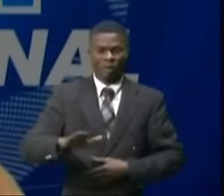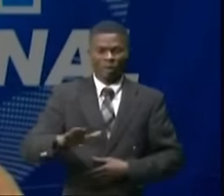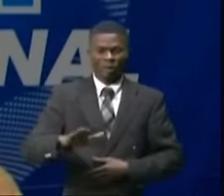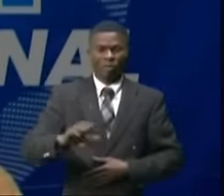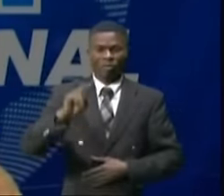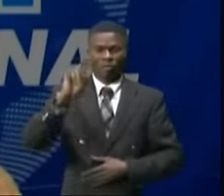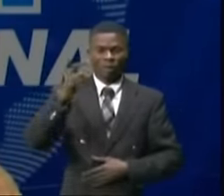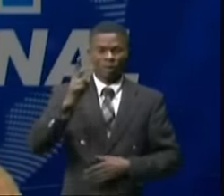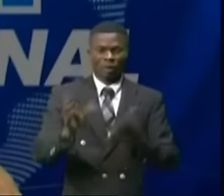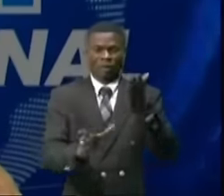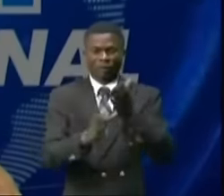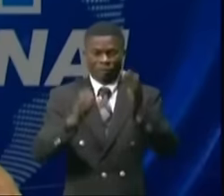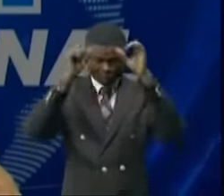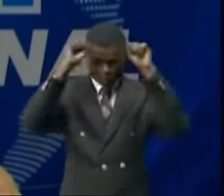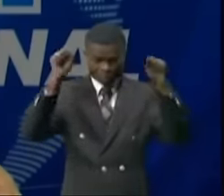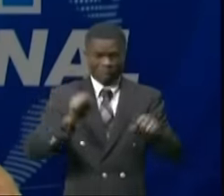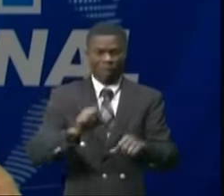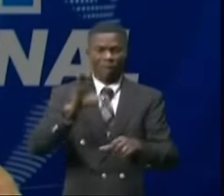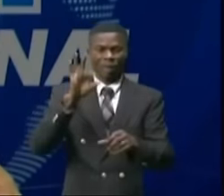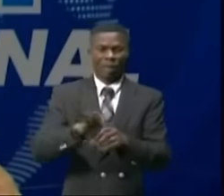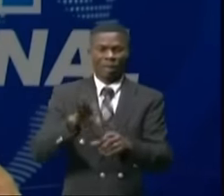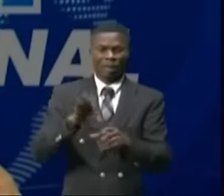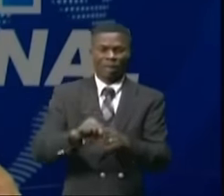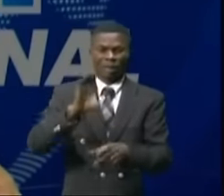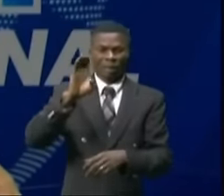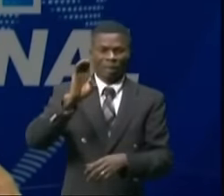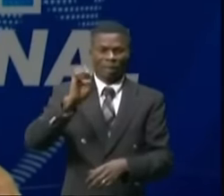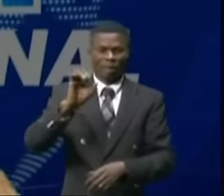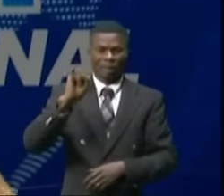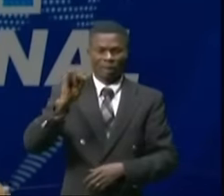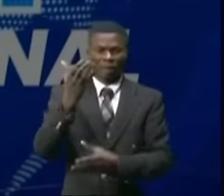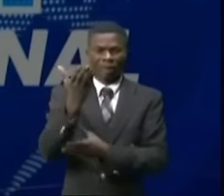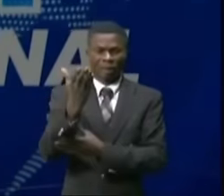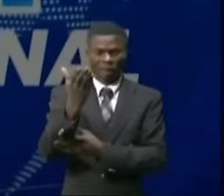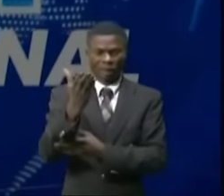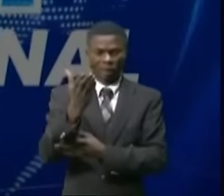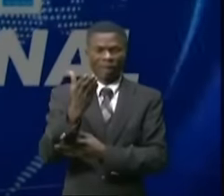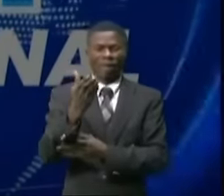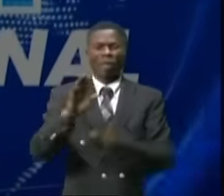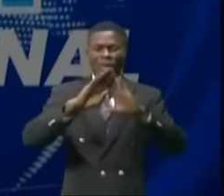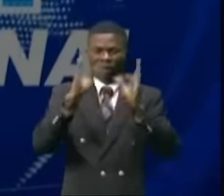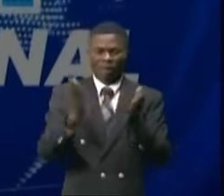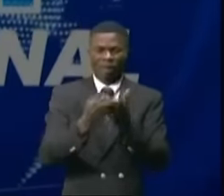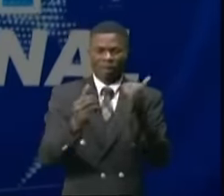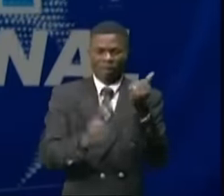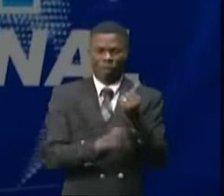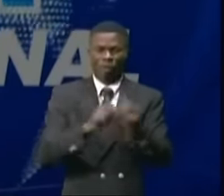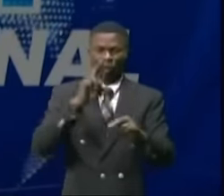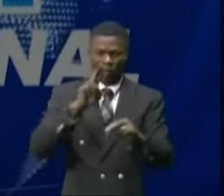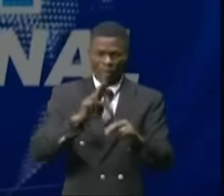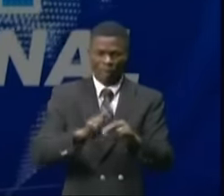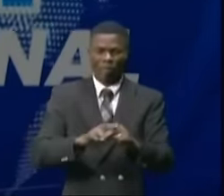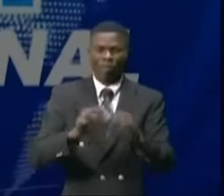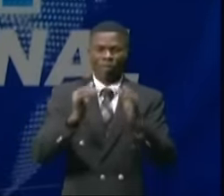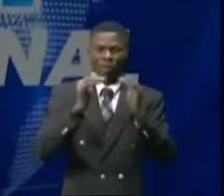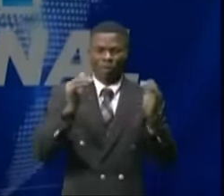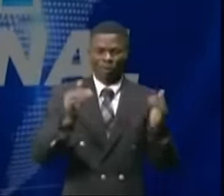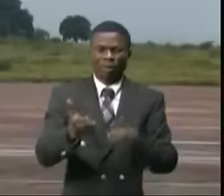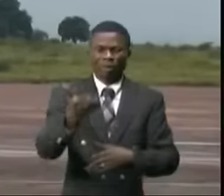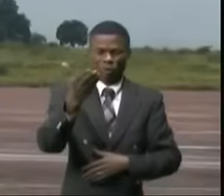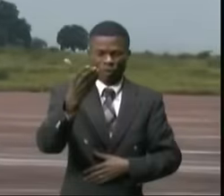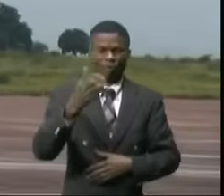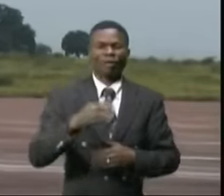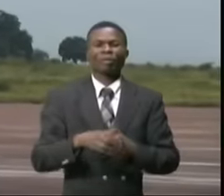le deuxième vice-président du Sénat, l'honorable Sangouma Mossai, appelle à l'unité et à tourner la page des élections. Robert Ndaïti